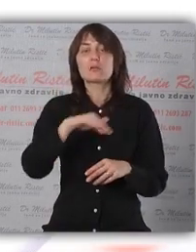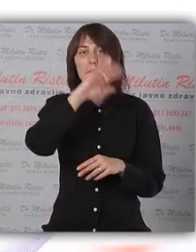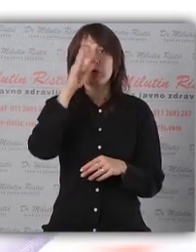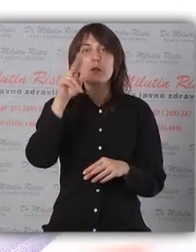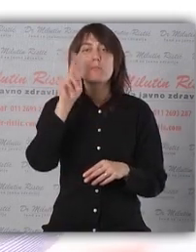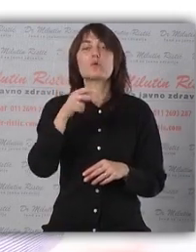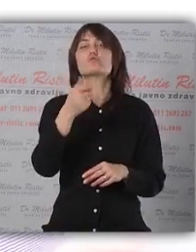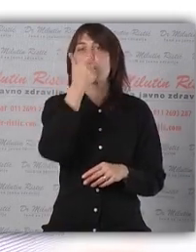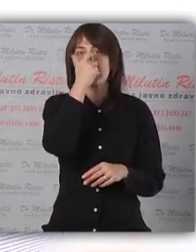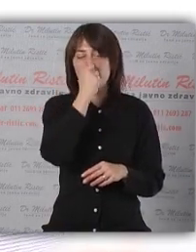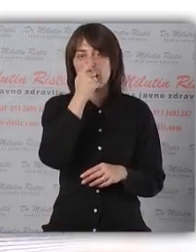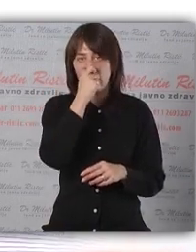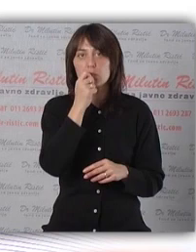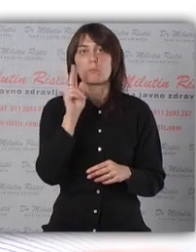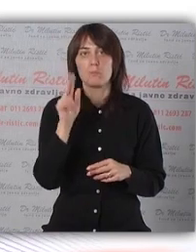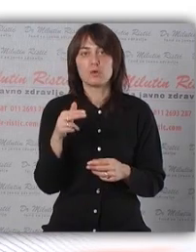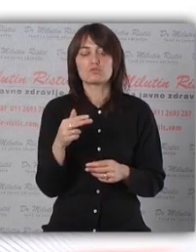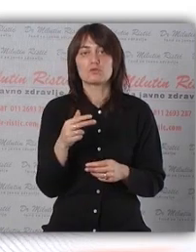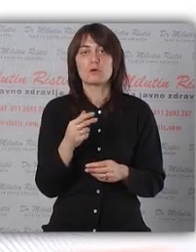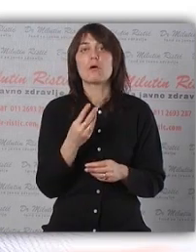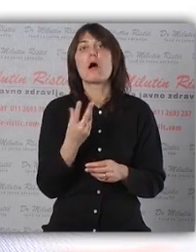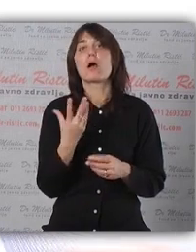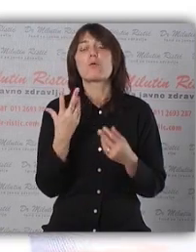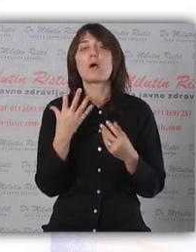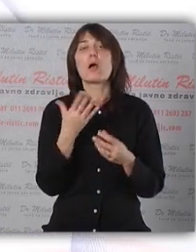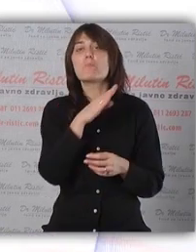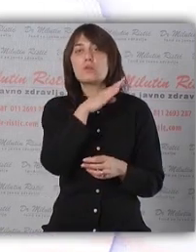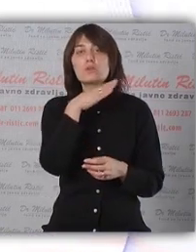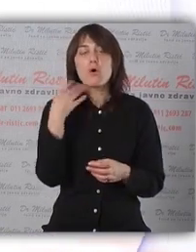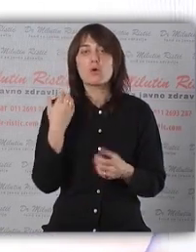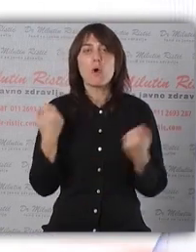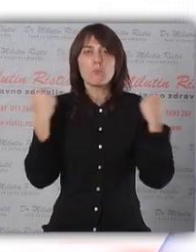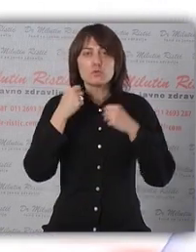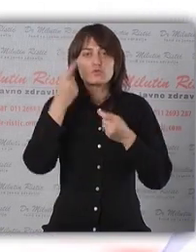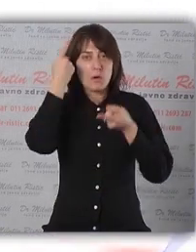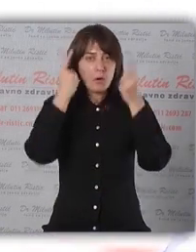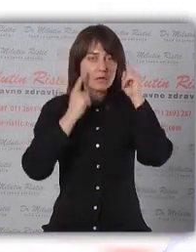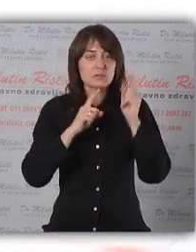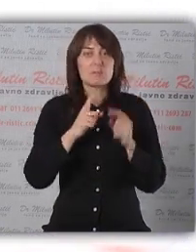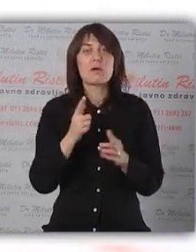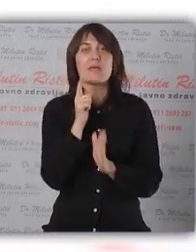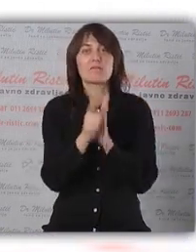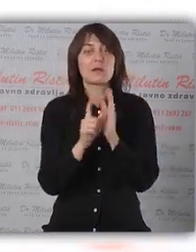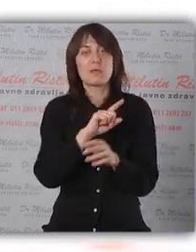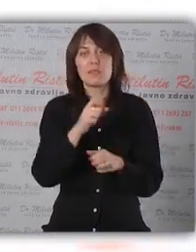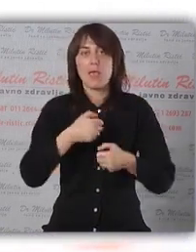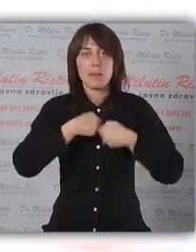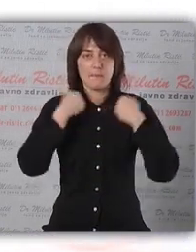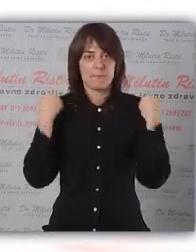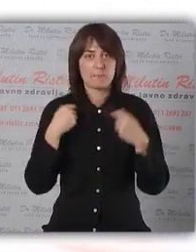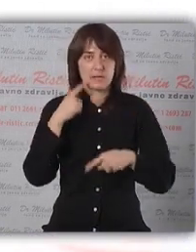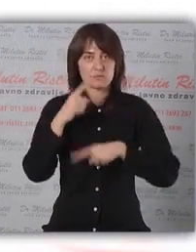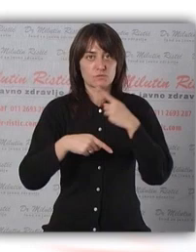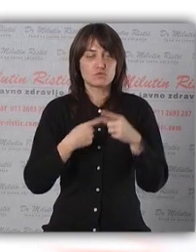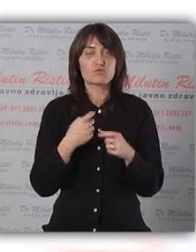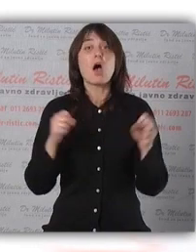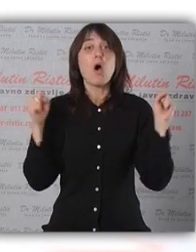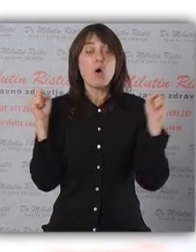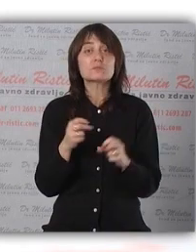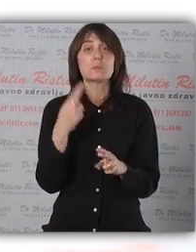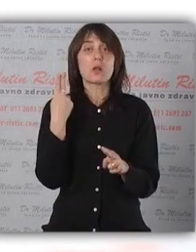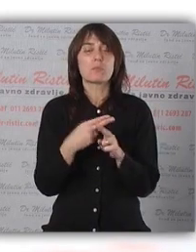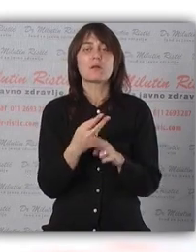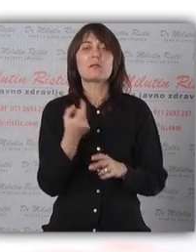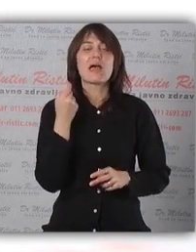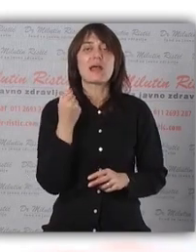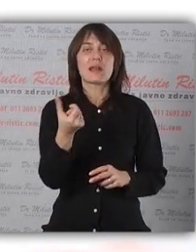razboli. Dete se na planini prosto može prehladiti ako je previše obučeno, oznojeno, pa se na vreme ne presvuče,